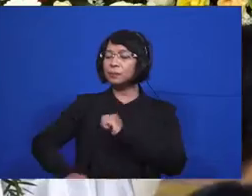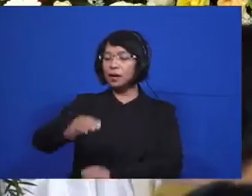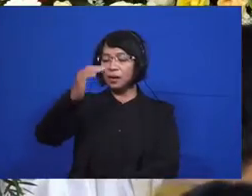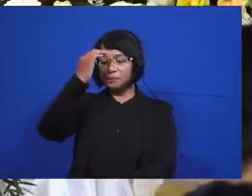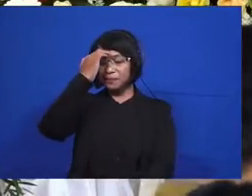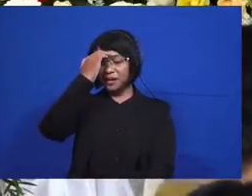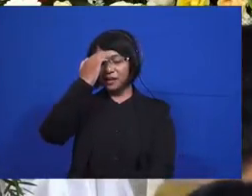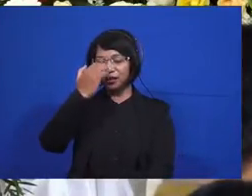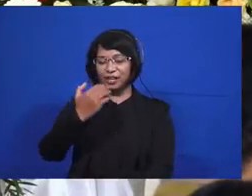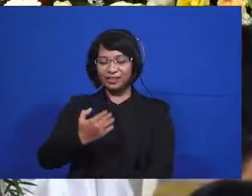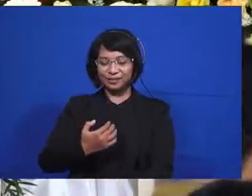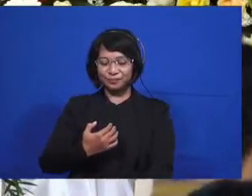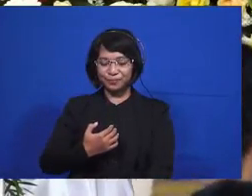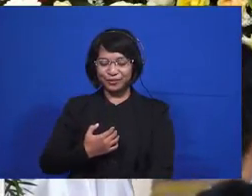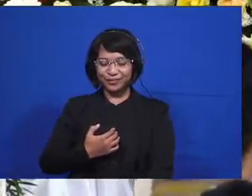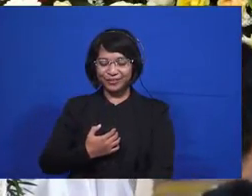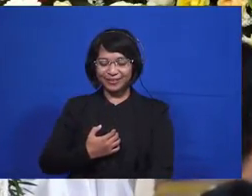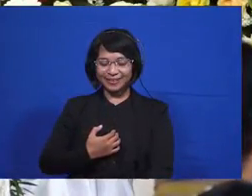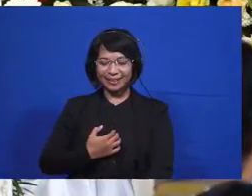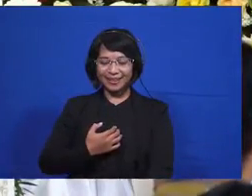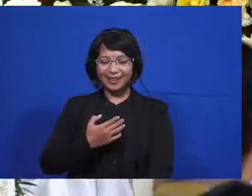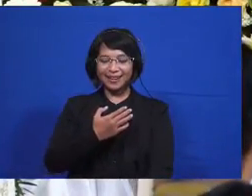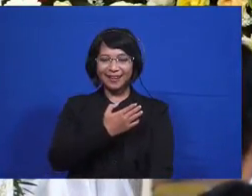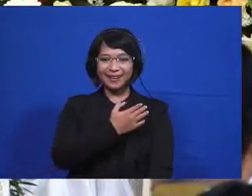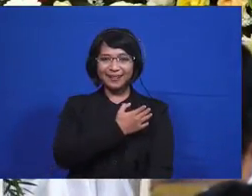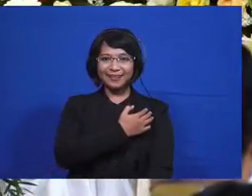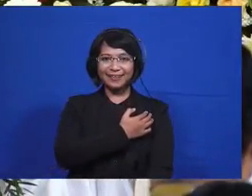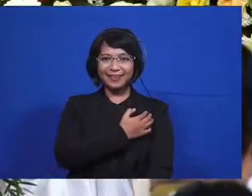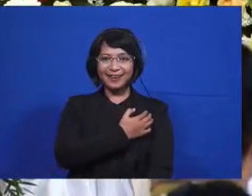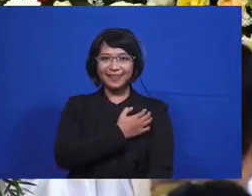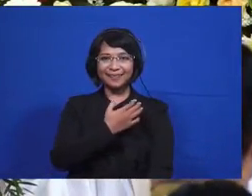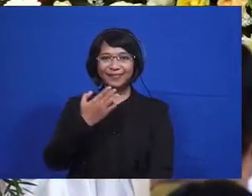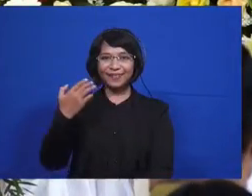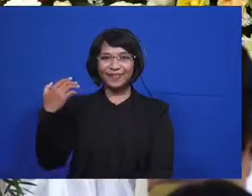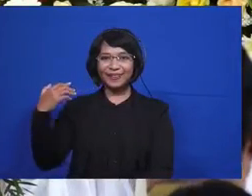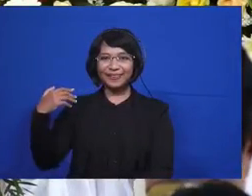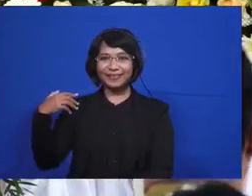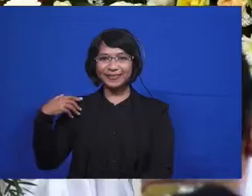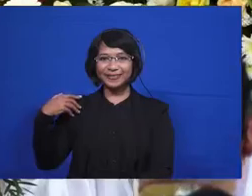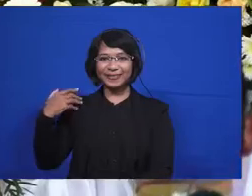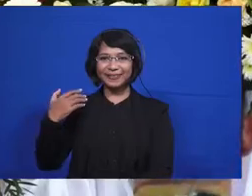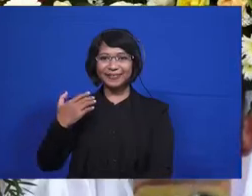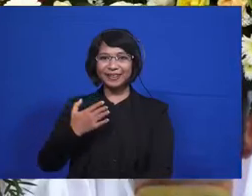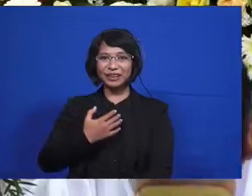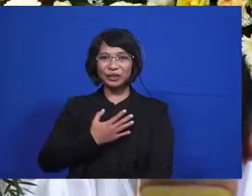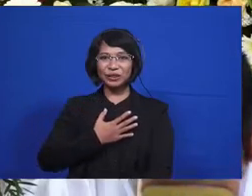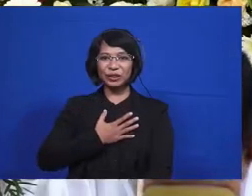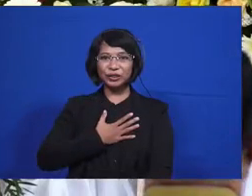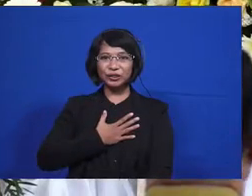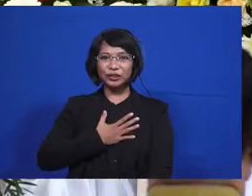Bapa dan Putra dan Roh